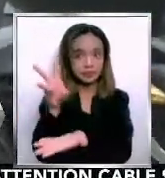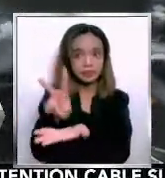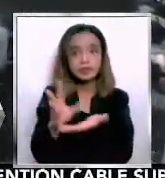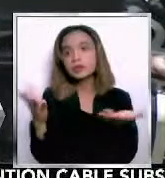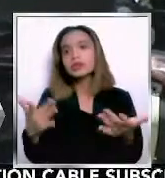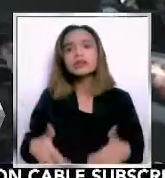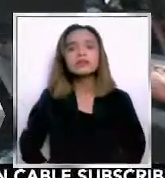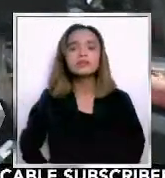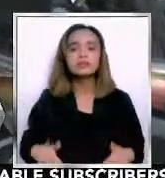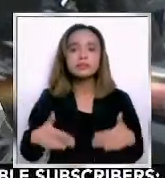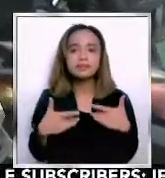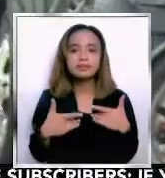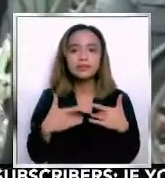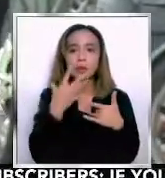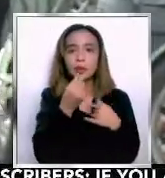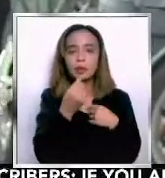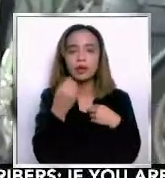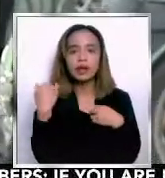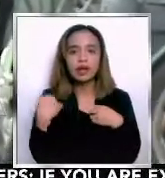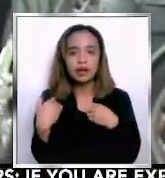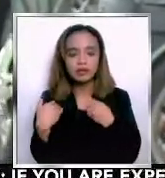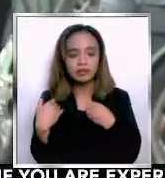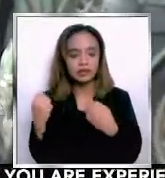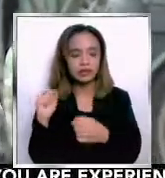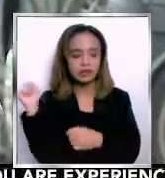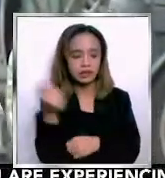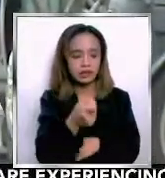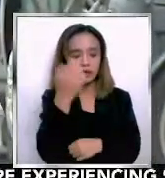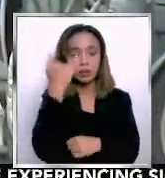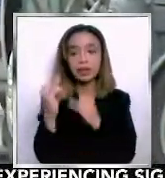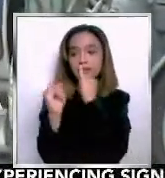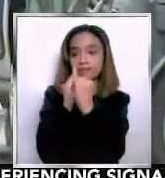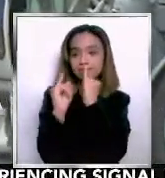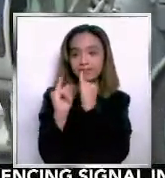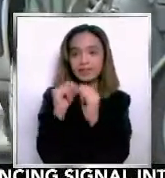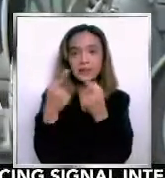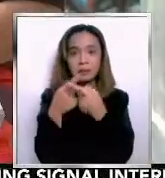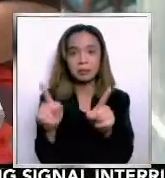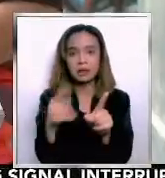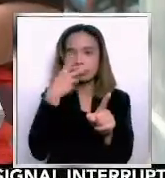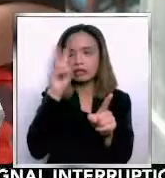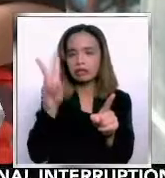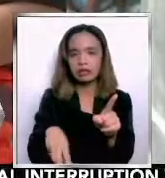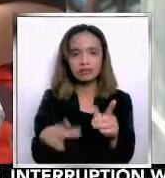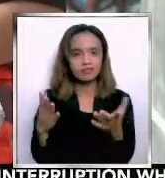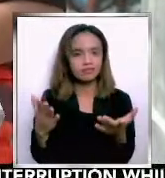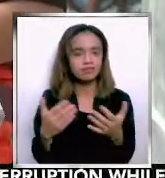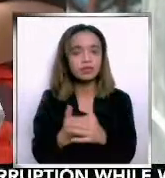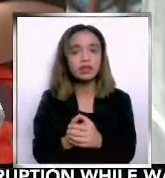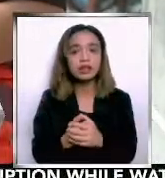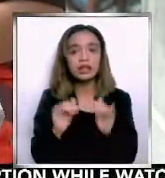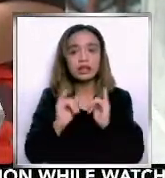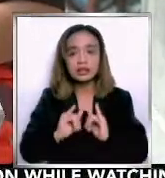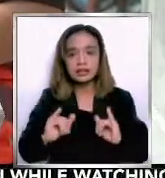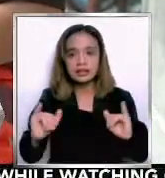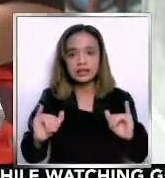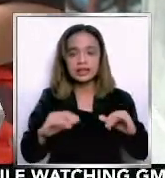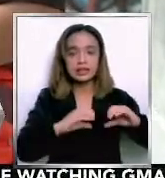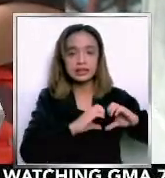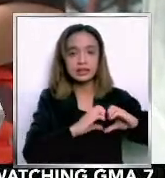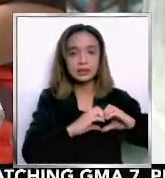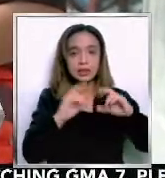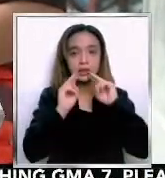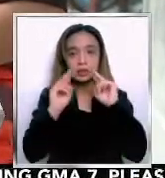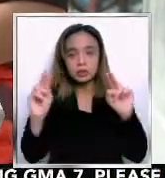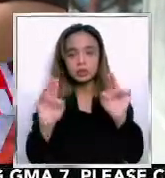lalaking may hawak ng palakol sa video para sana kunan siya ng pahayag pero hindi namin siya nakita roon. Mananatiling bukas ang GMA News para sa panig